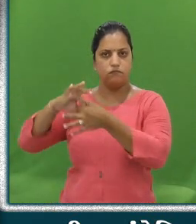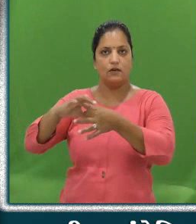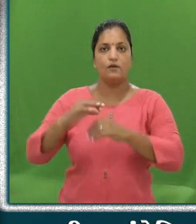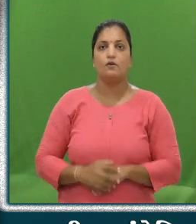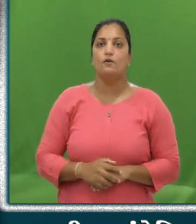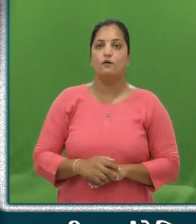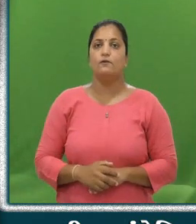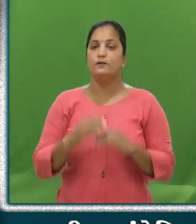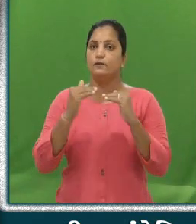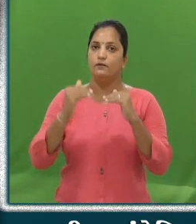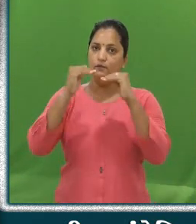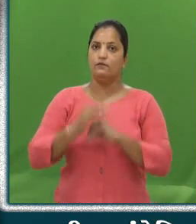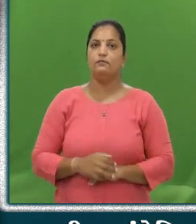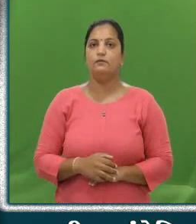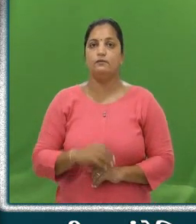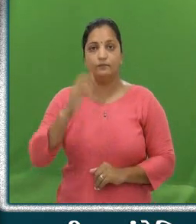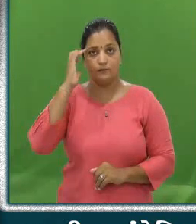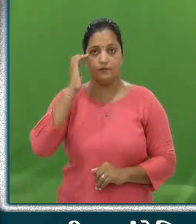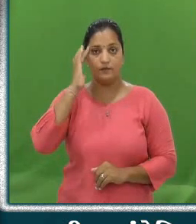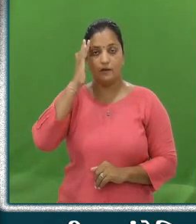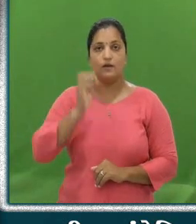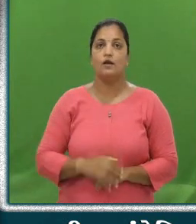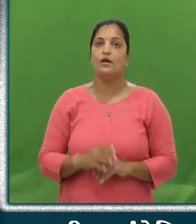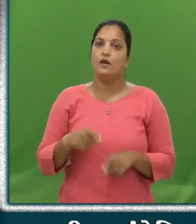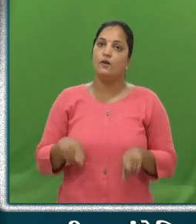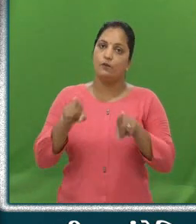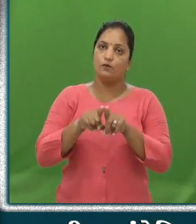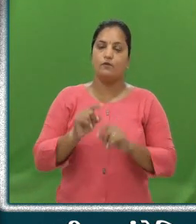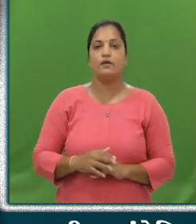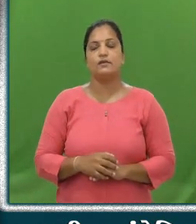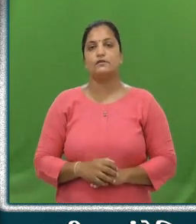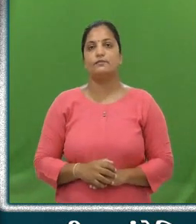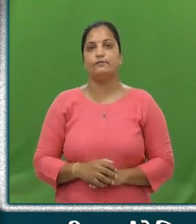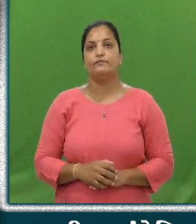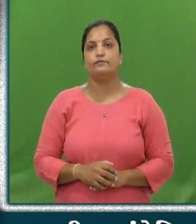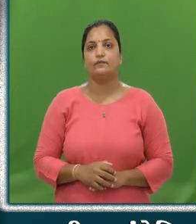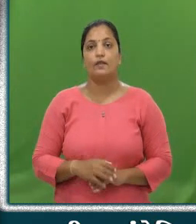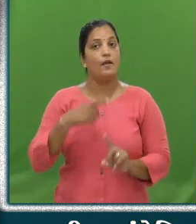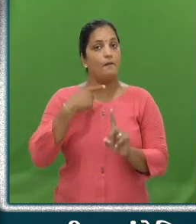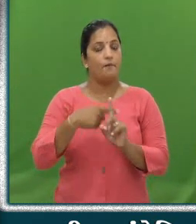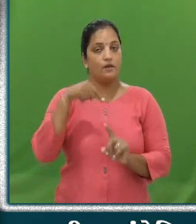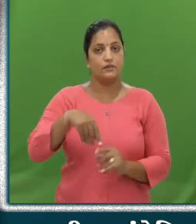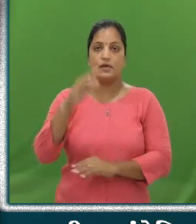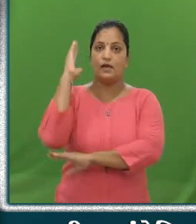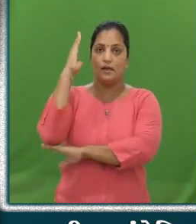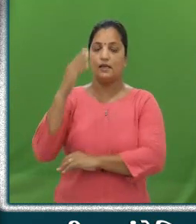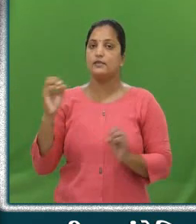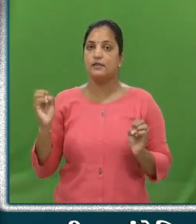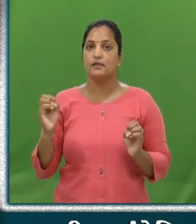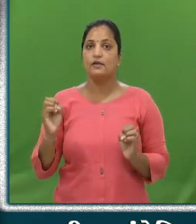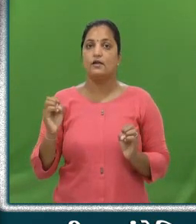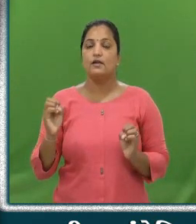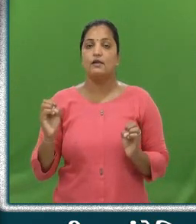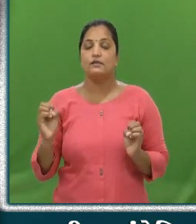आपणे जे जोवानुं छे ते प्रकरण 9 आनुवंशिकता अने उद्विकास अने आ जे प्रकरण रजू करता